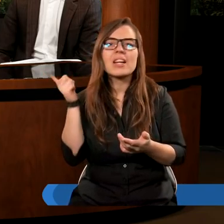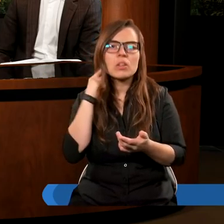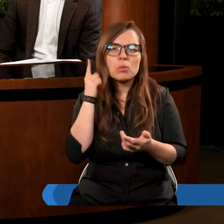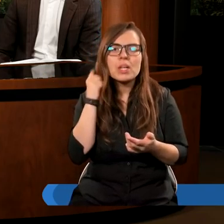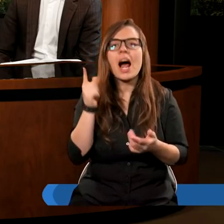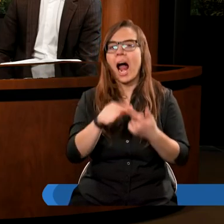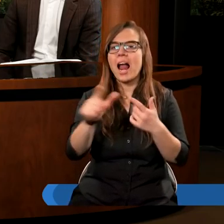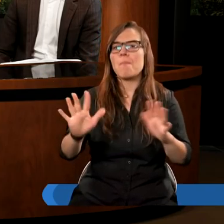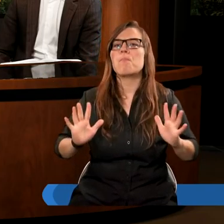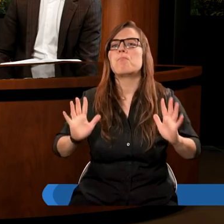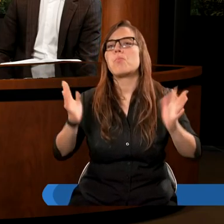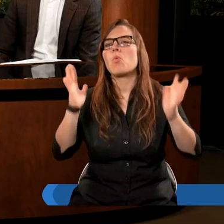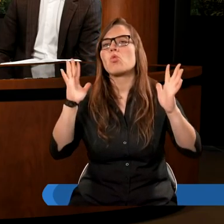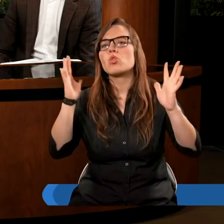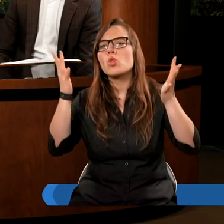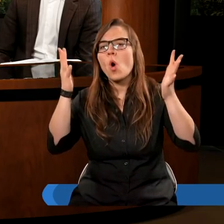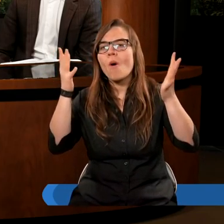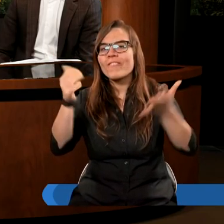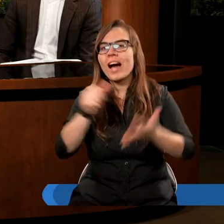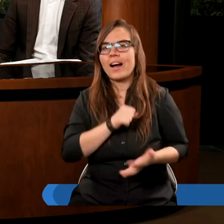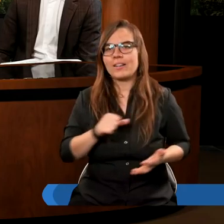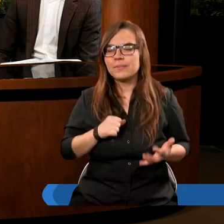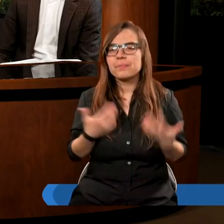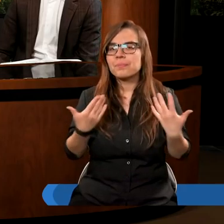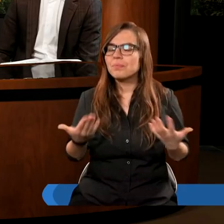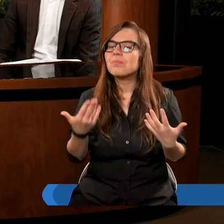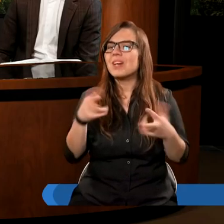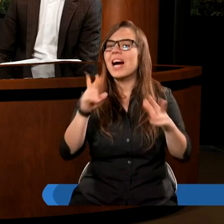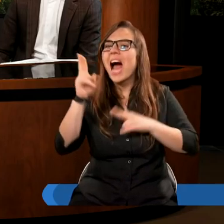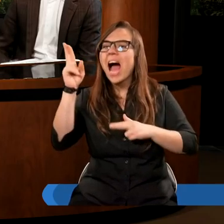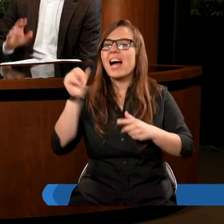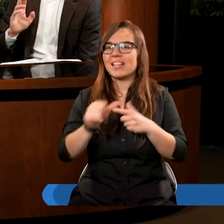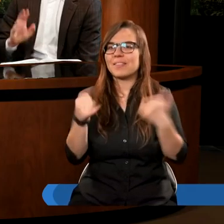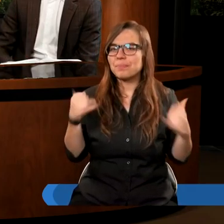buntowali się, wtedy też jest inna reakcja.